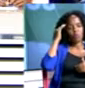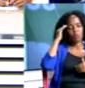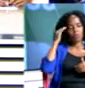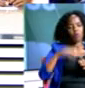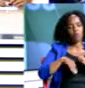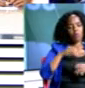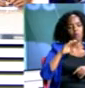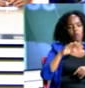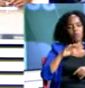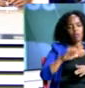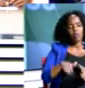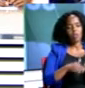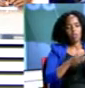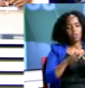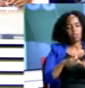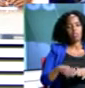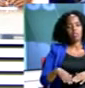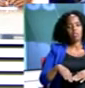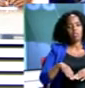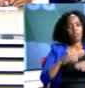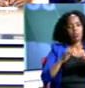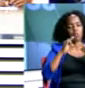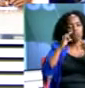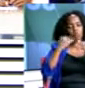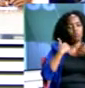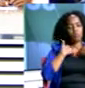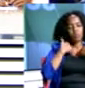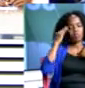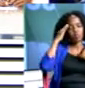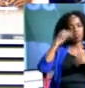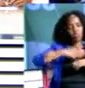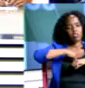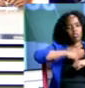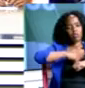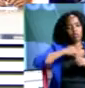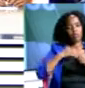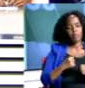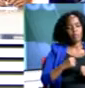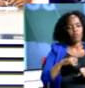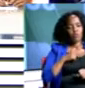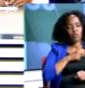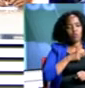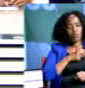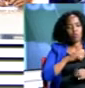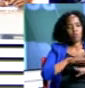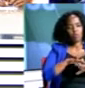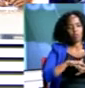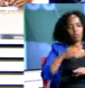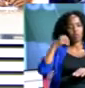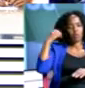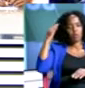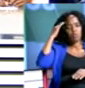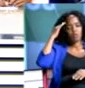baasne karaalee ittiin darbu yoo beekne karaalee ittiin ittisamne yoo beekne sodaan nurraa fa'a jechuudha. Daganas ammoo